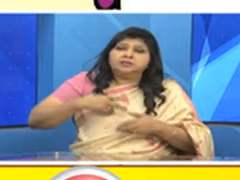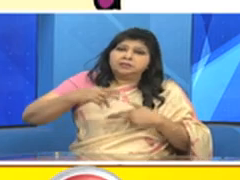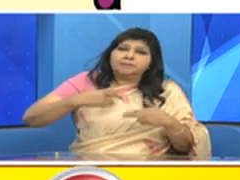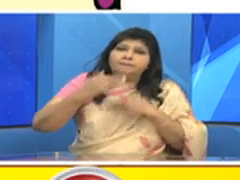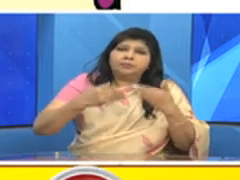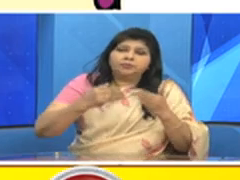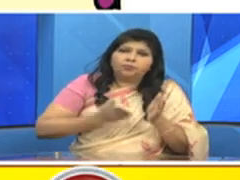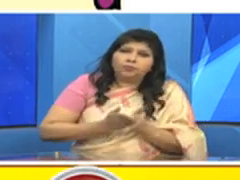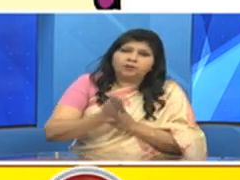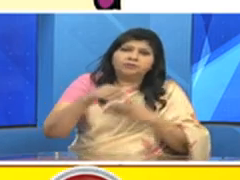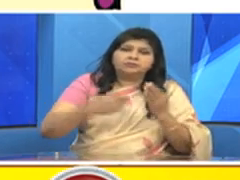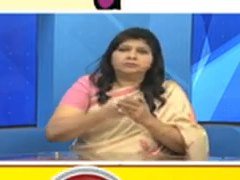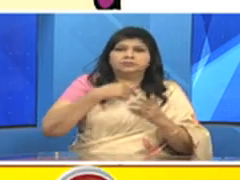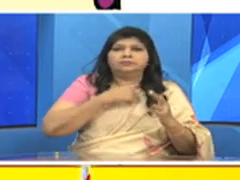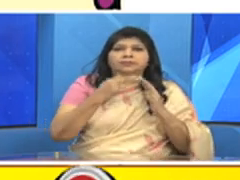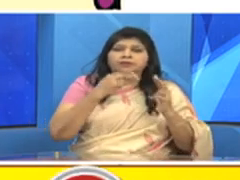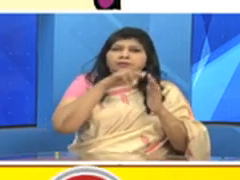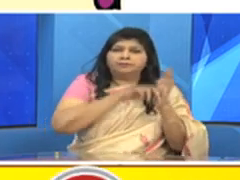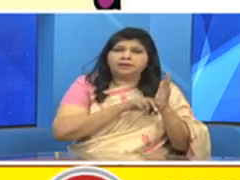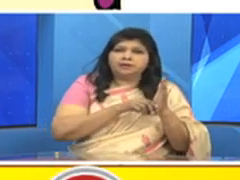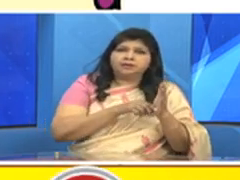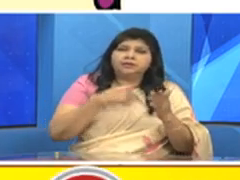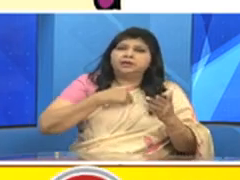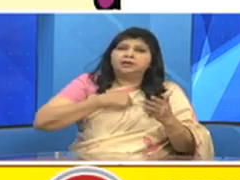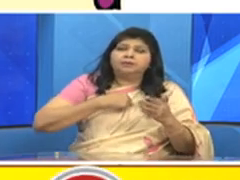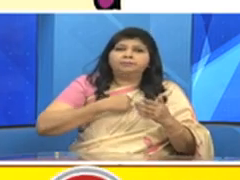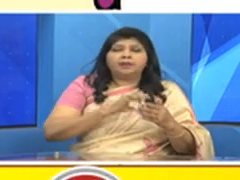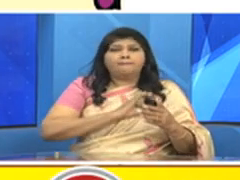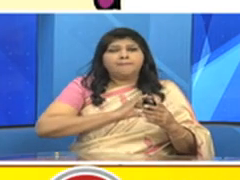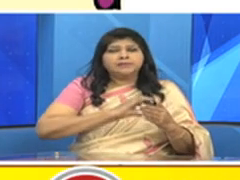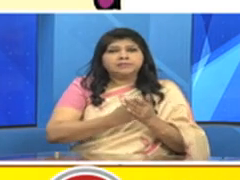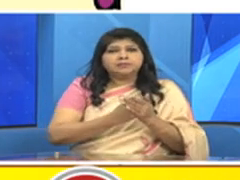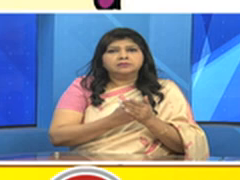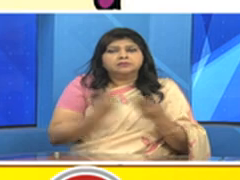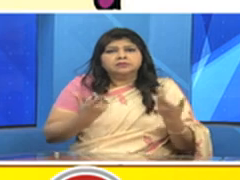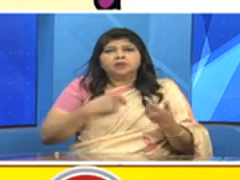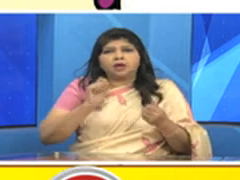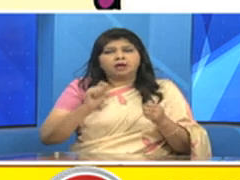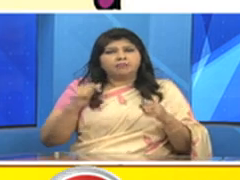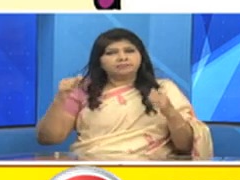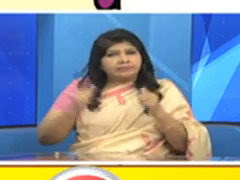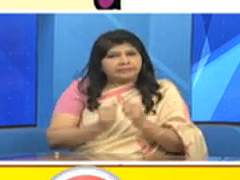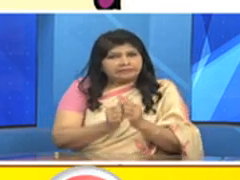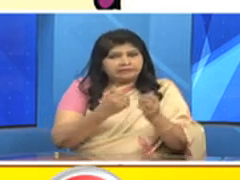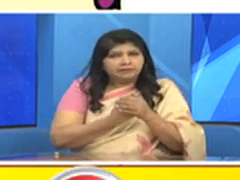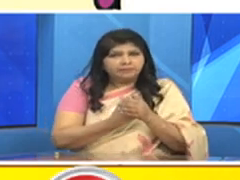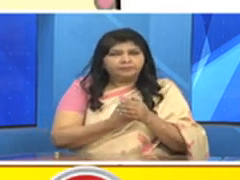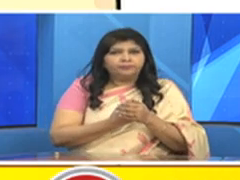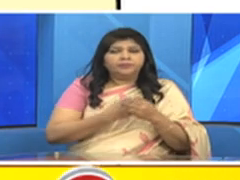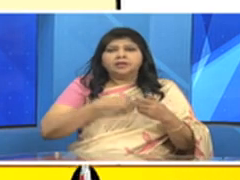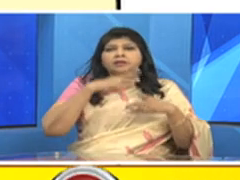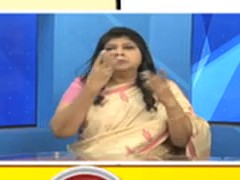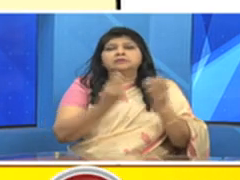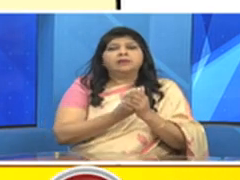करें। इस मन की बात चार्टर में से अपनी रुचि के किसी भी कॉज से जुड़े हैशटैग यूज करके